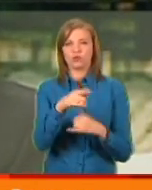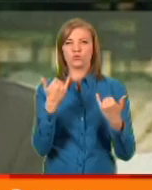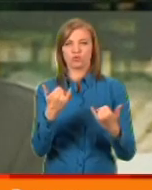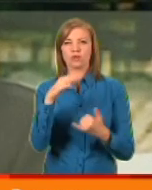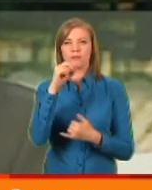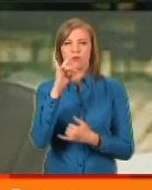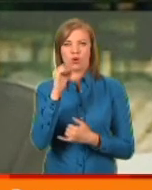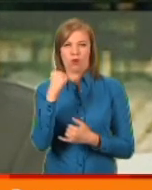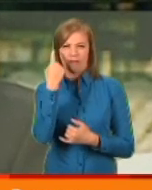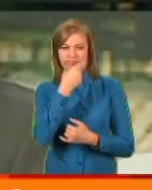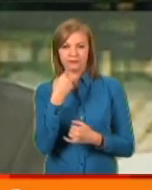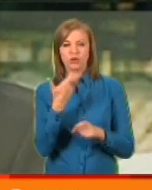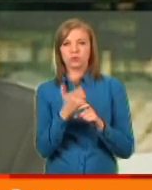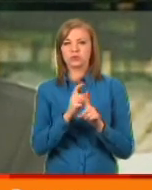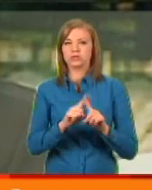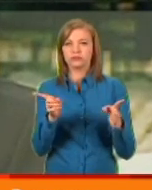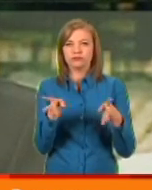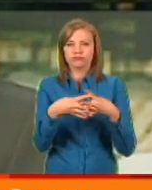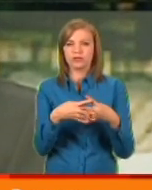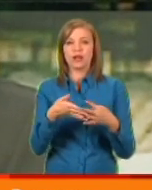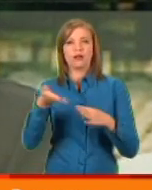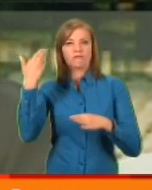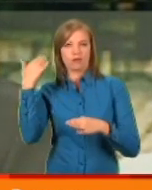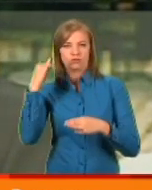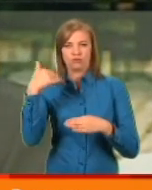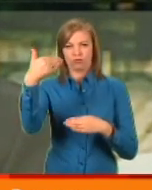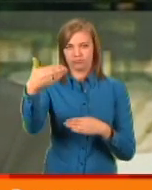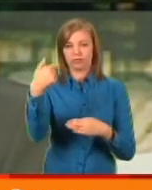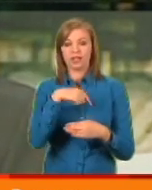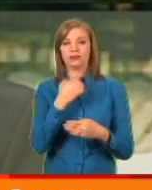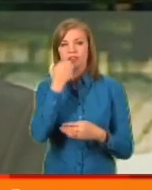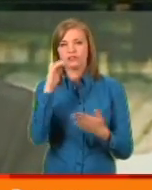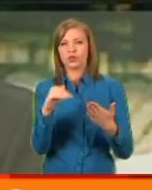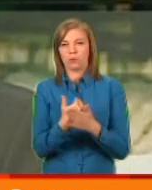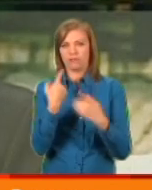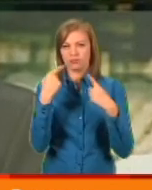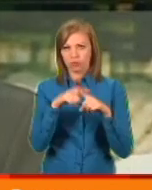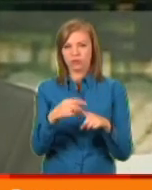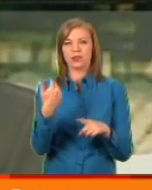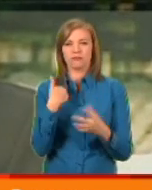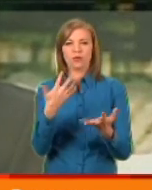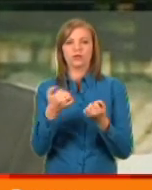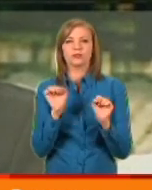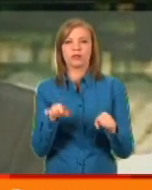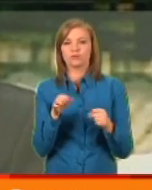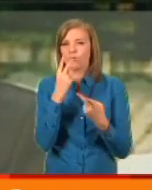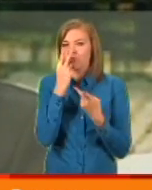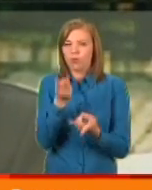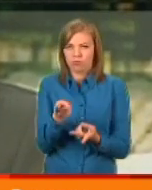сучасних перуанців. Це дивовижне поєднання майбутнього і минулого. Завдяки новітнім технологіям ми отримали змогу